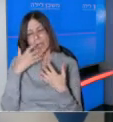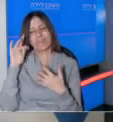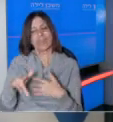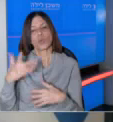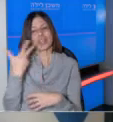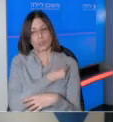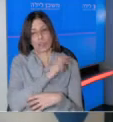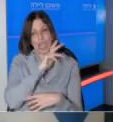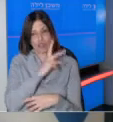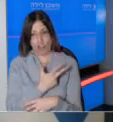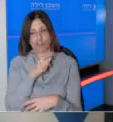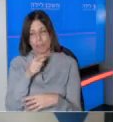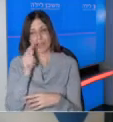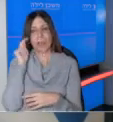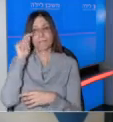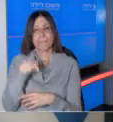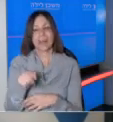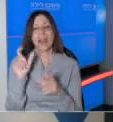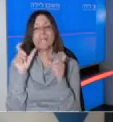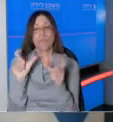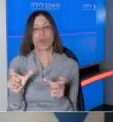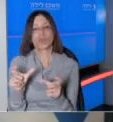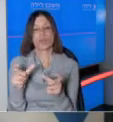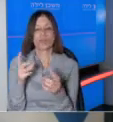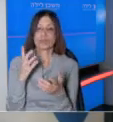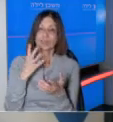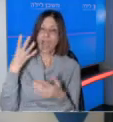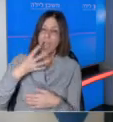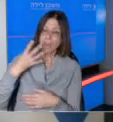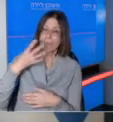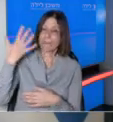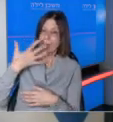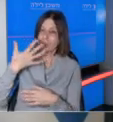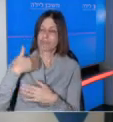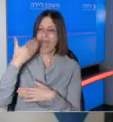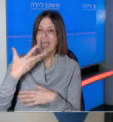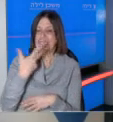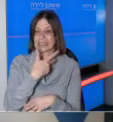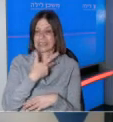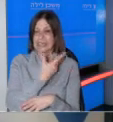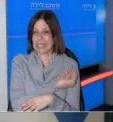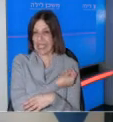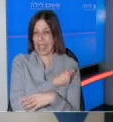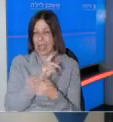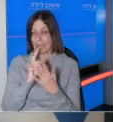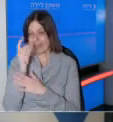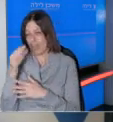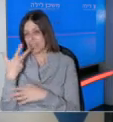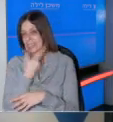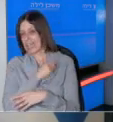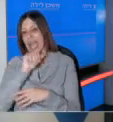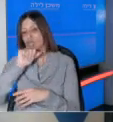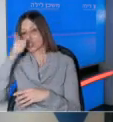השלישי, שם אתה מגיע למוגנות 4-5 ימים אחרי הזריקה, במקרה של זריקה